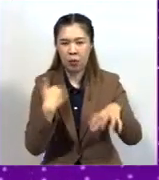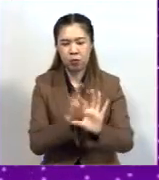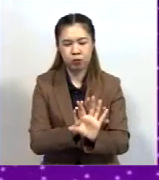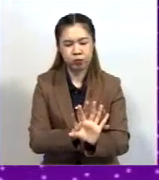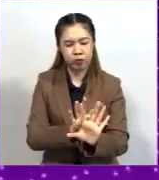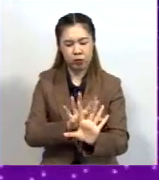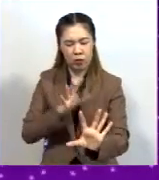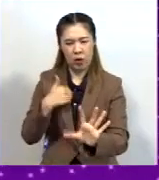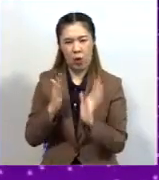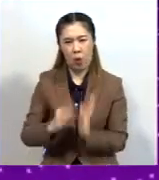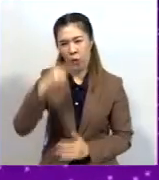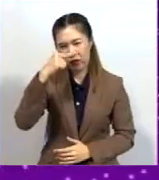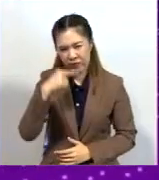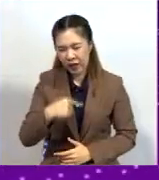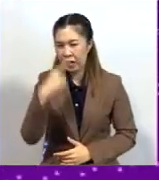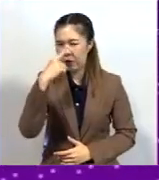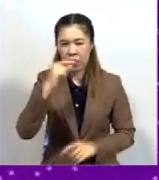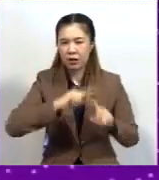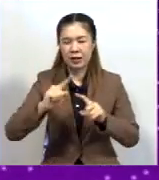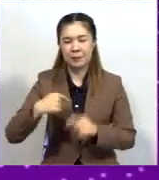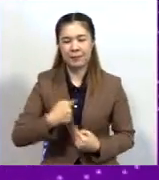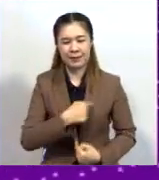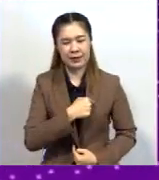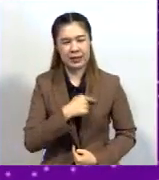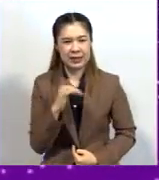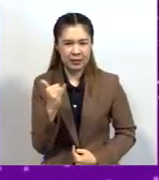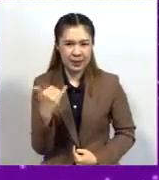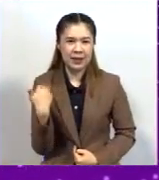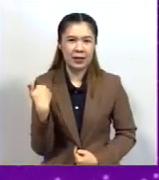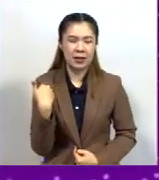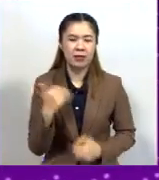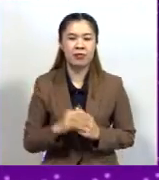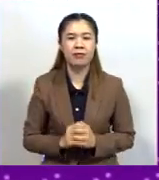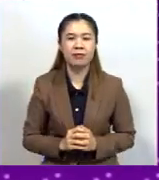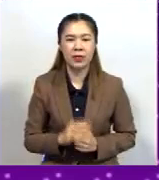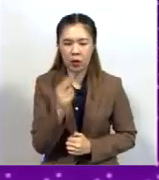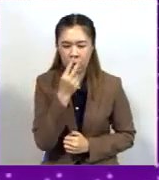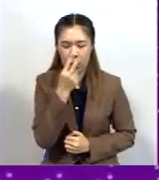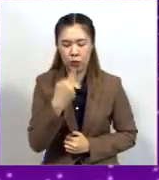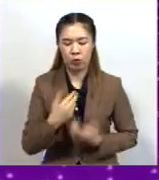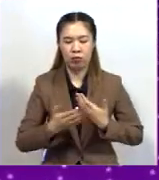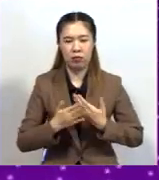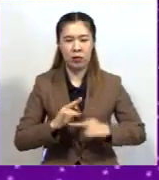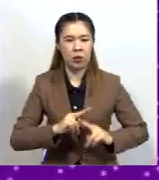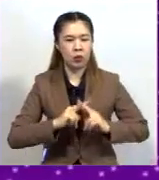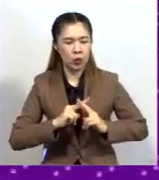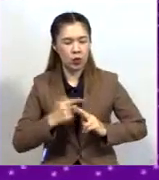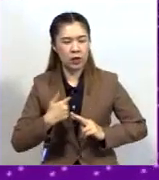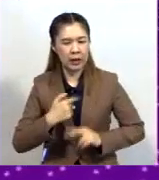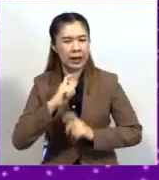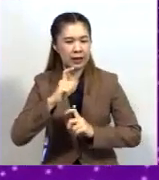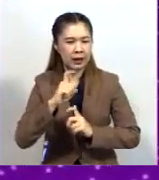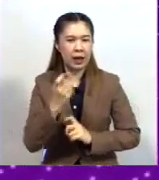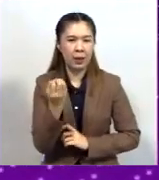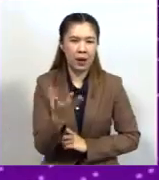อะๆหรือว่าเป็นคนไทยกันเองก็ตามนี่แหละแล้วเรารู้สึกไม่มั่นใจอาการเหล่านี้นะคะเช็คกันก่อนว่าเรามีความเสี่ยงมากน้อยขนาดไหน